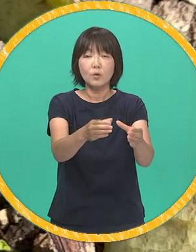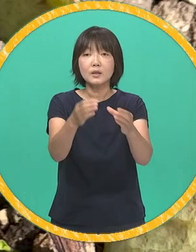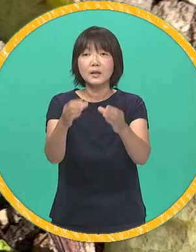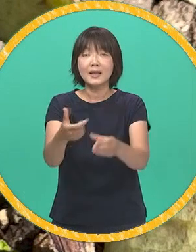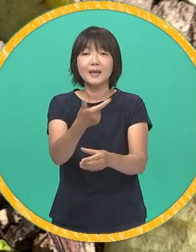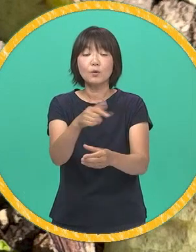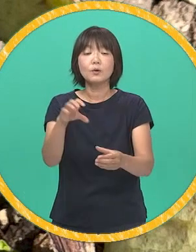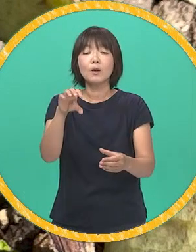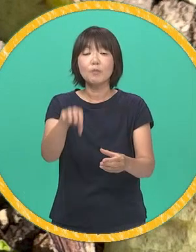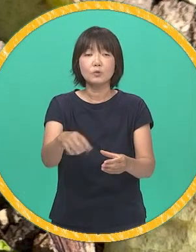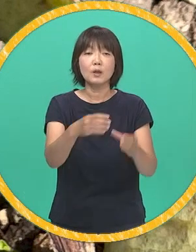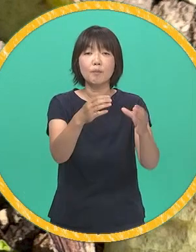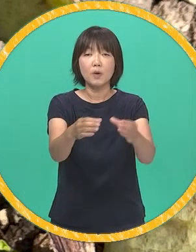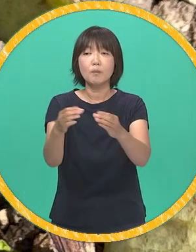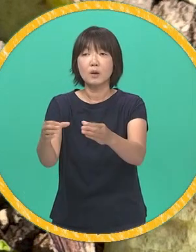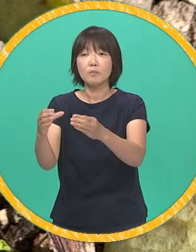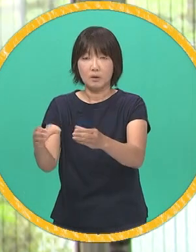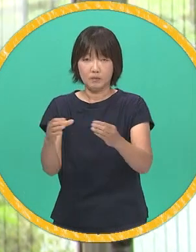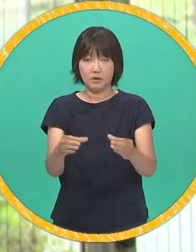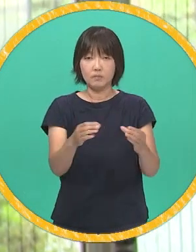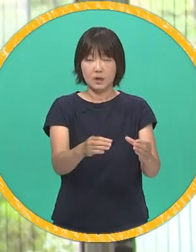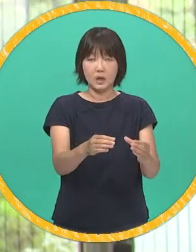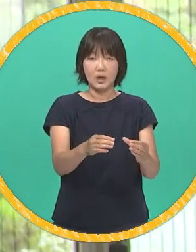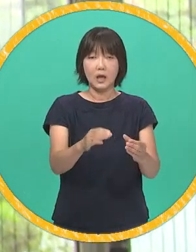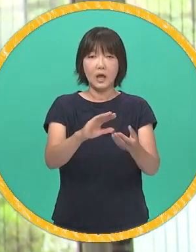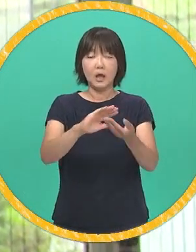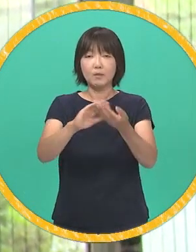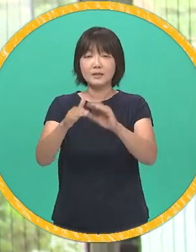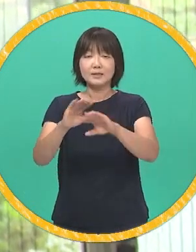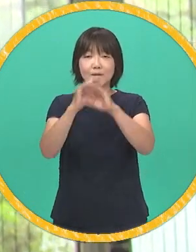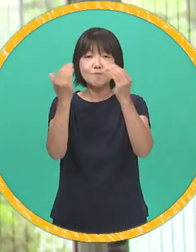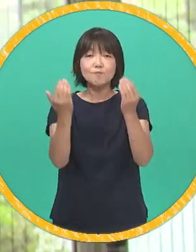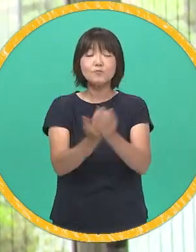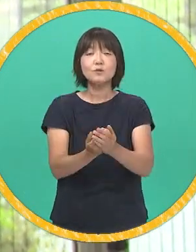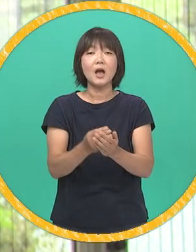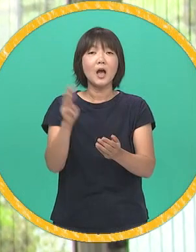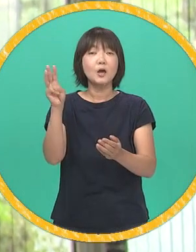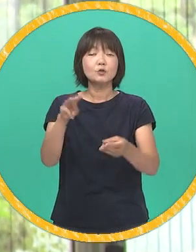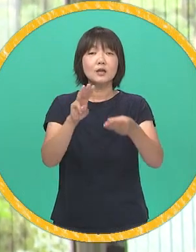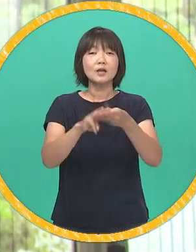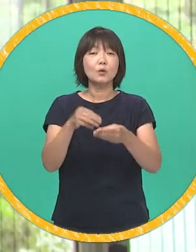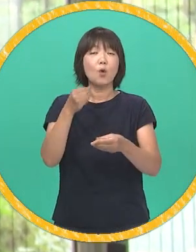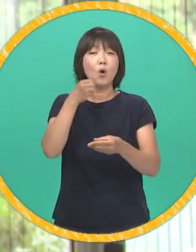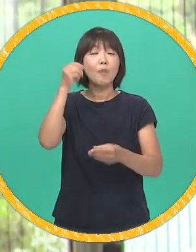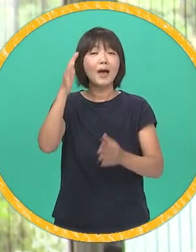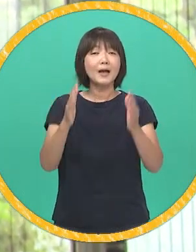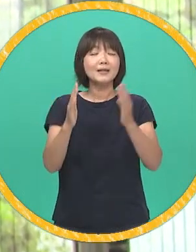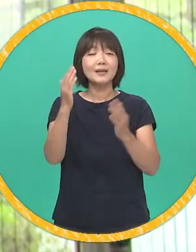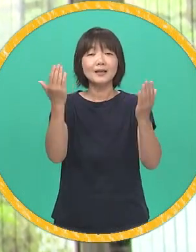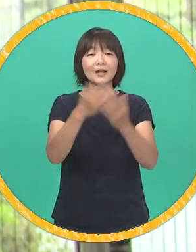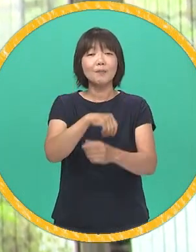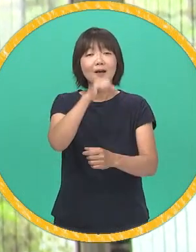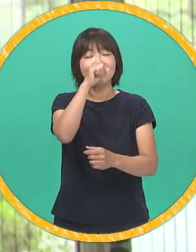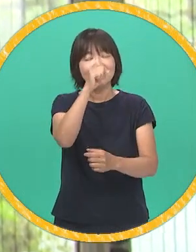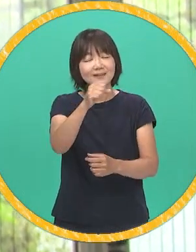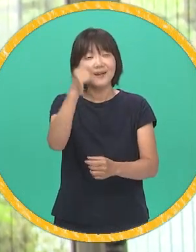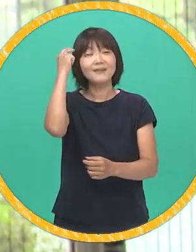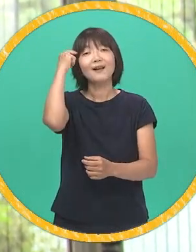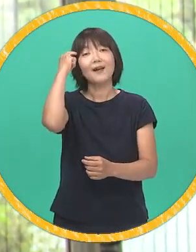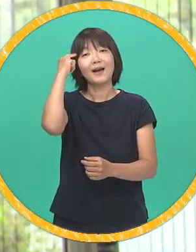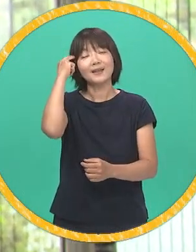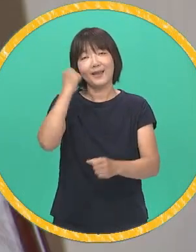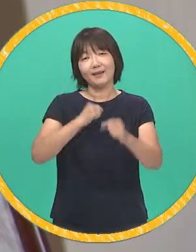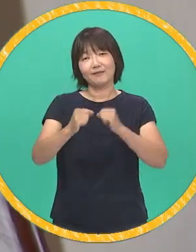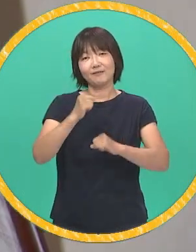いろんなところで植えていただいて街全体が過ぎたなバーリになれればいいなというようなことを考えて今は